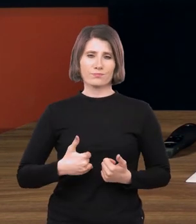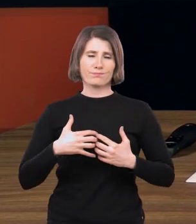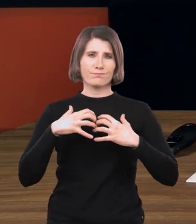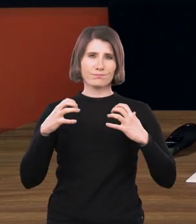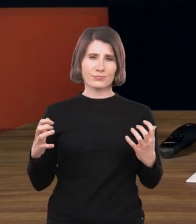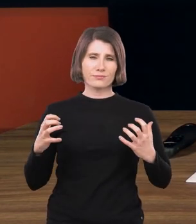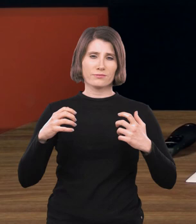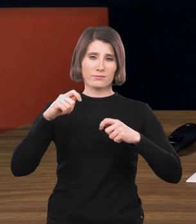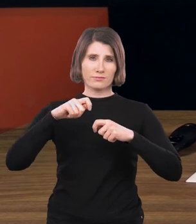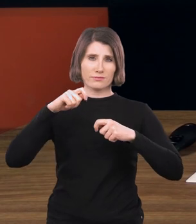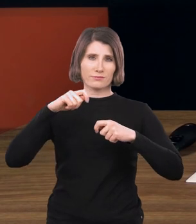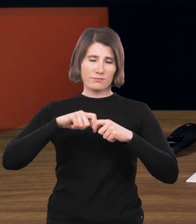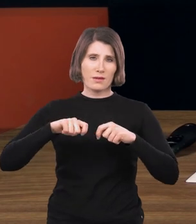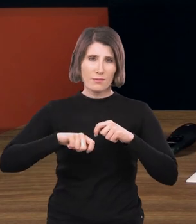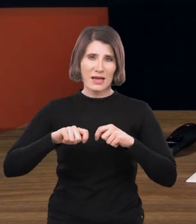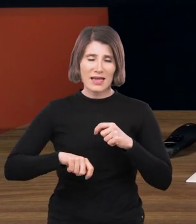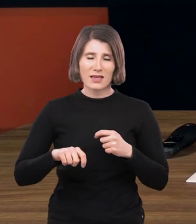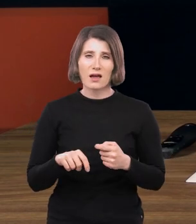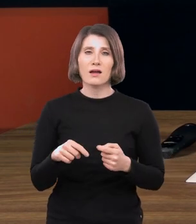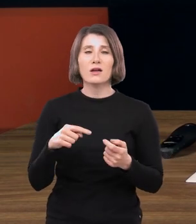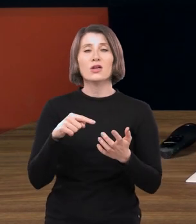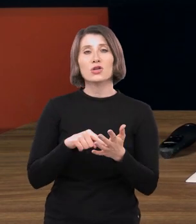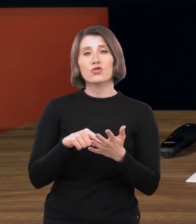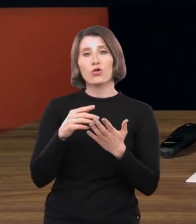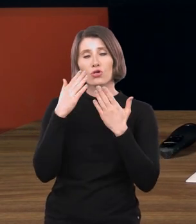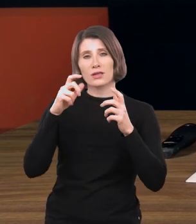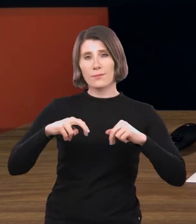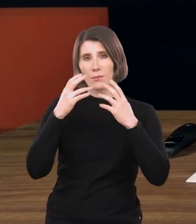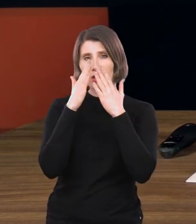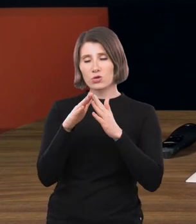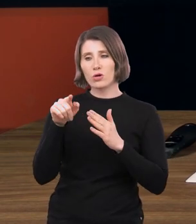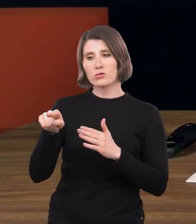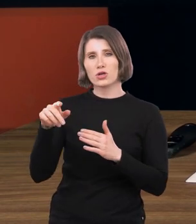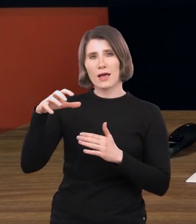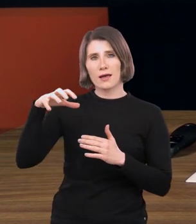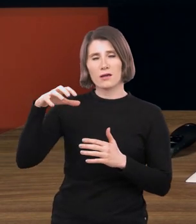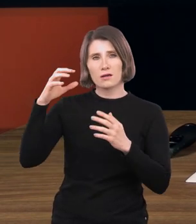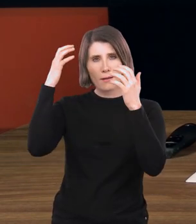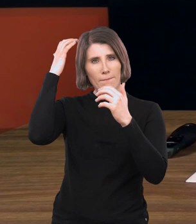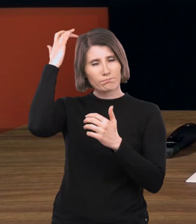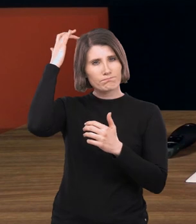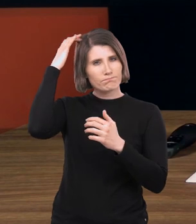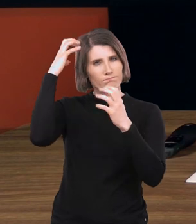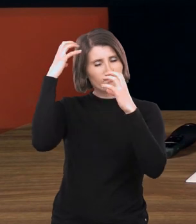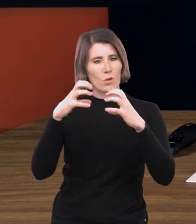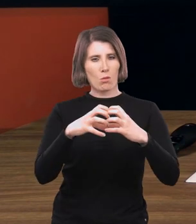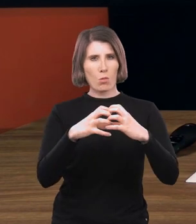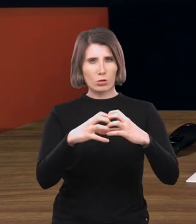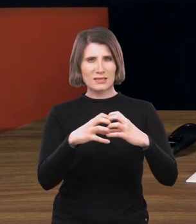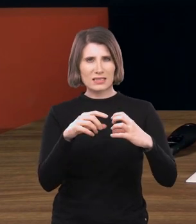przeprowadzone autopsje, dzieci pokazują, że mózgi dzieci autystycznych były w stanie